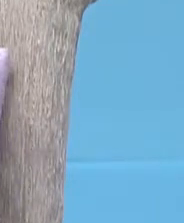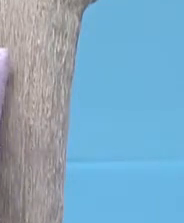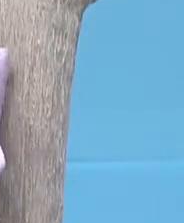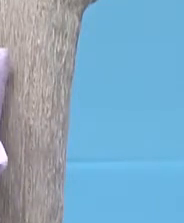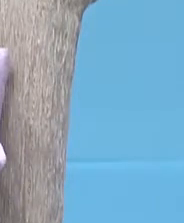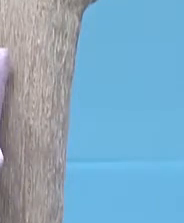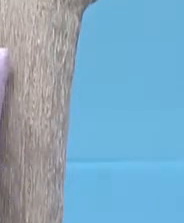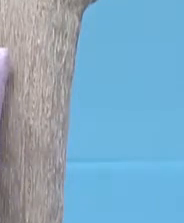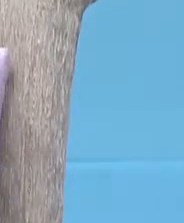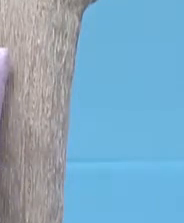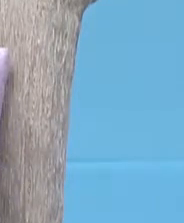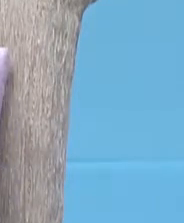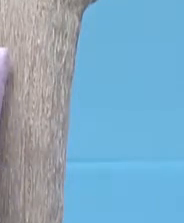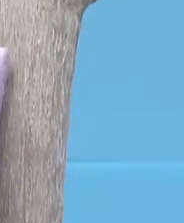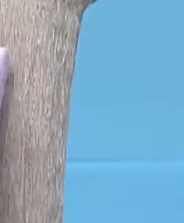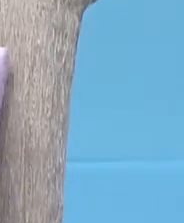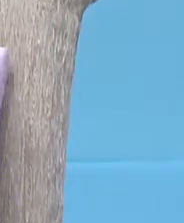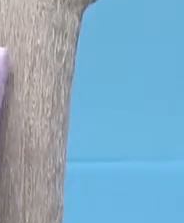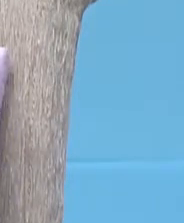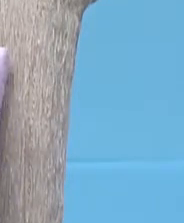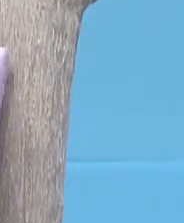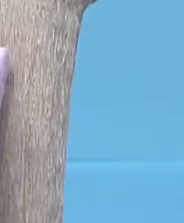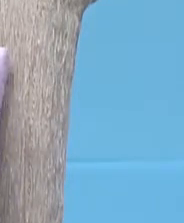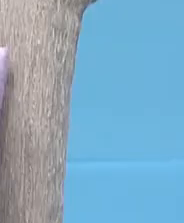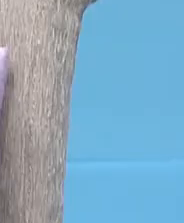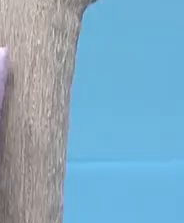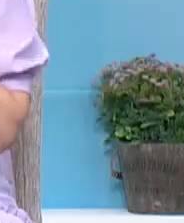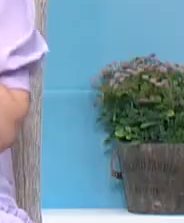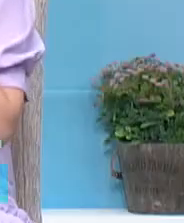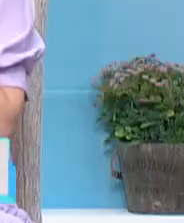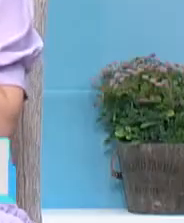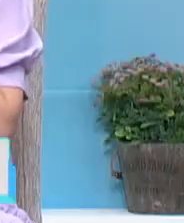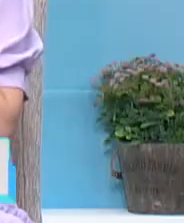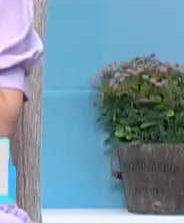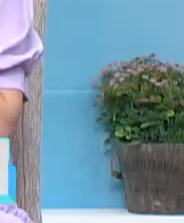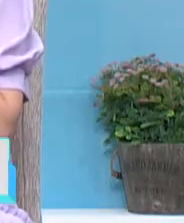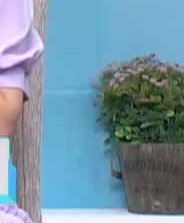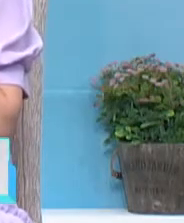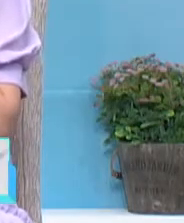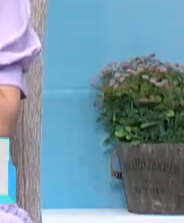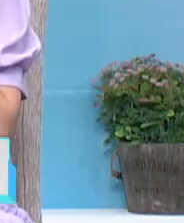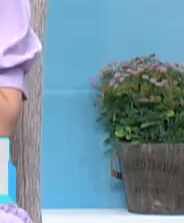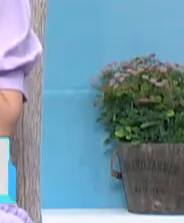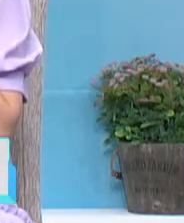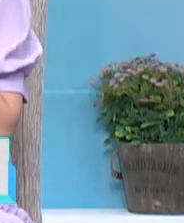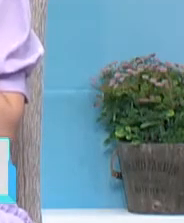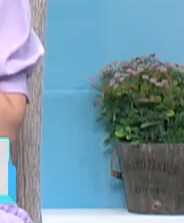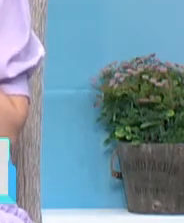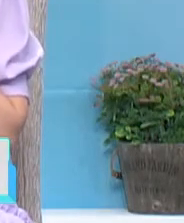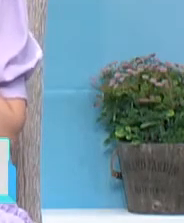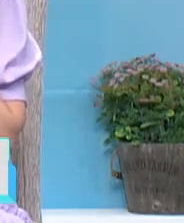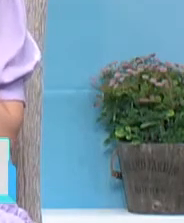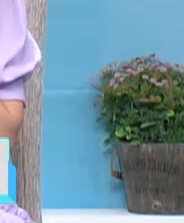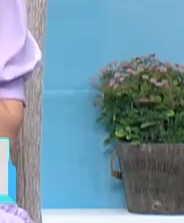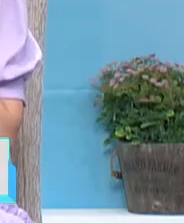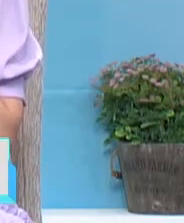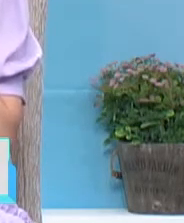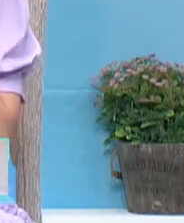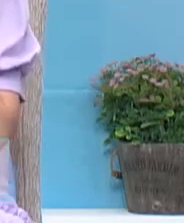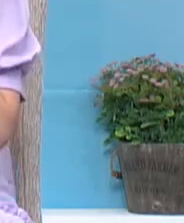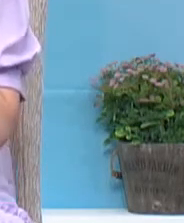아마 그런 결단이 있어야 되지 않을까 싶습니다. 그럼요, 맞습니다. 그런데 많은 교회가 우리 교회 너무 규모가